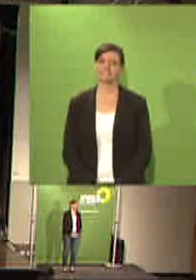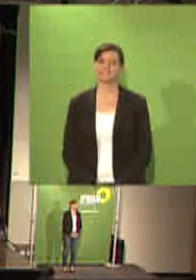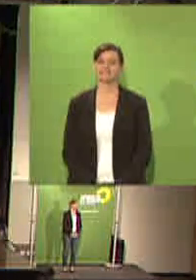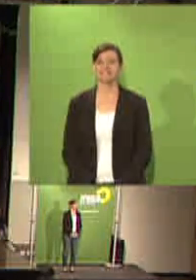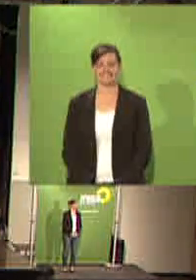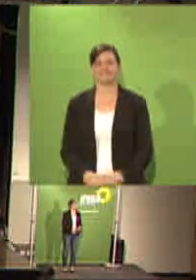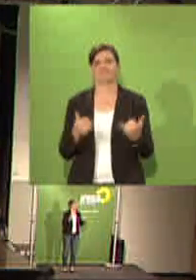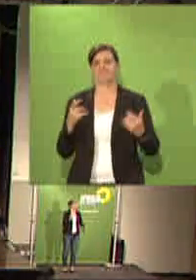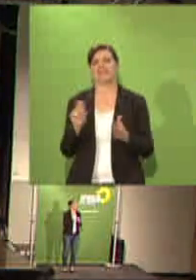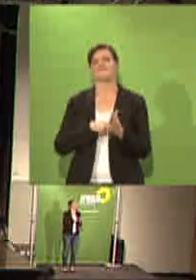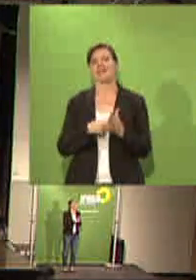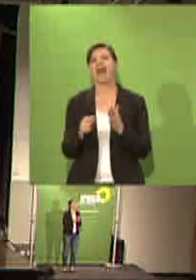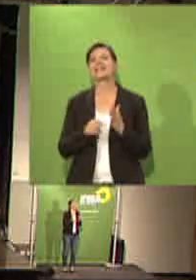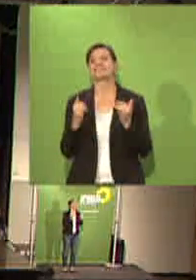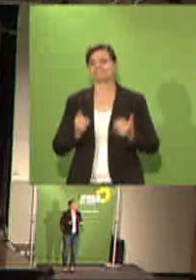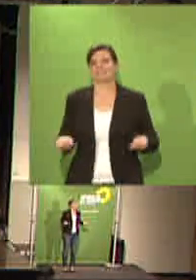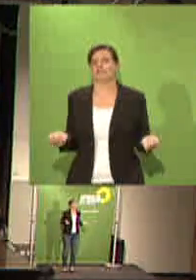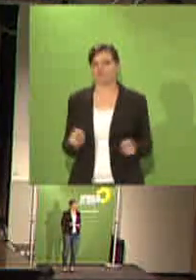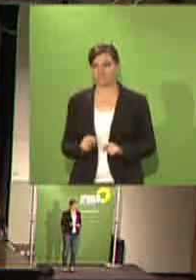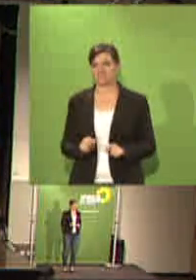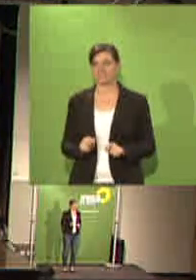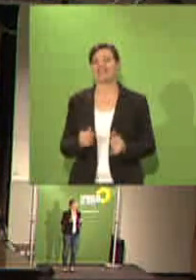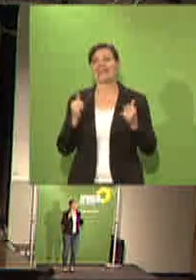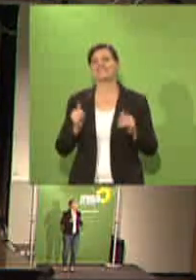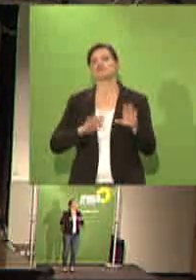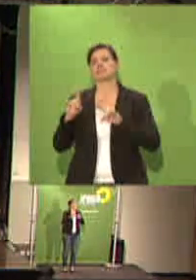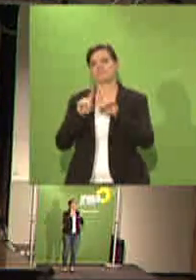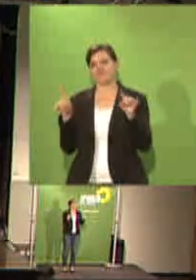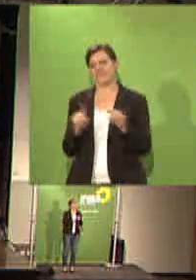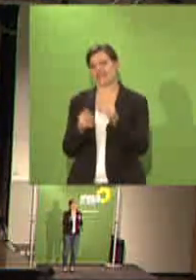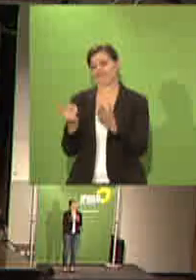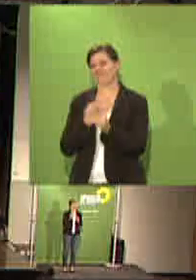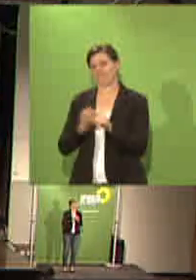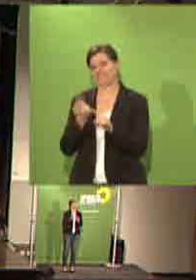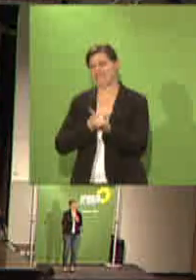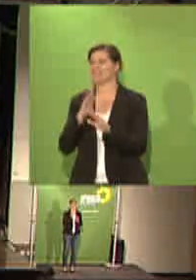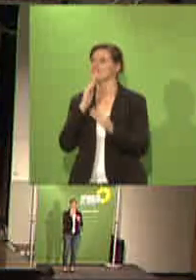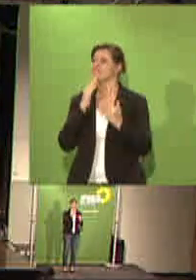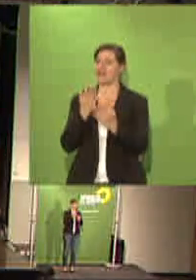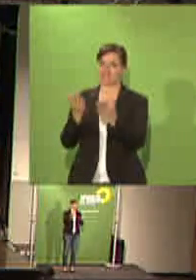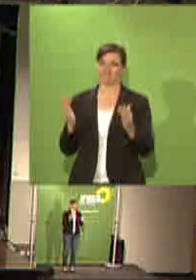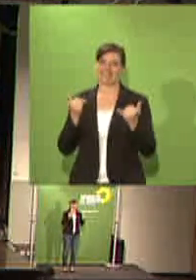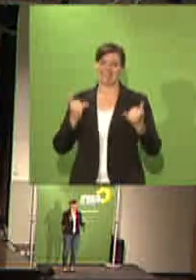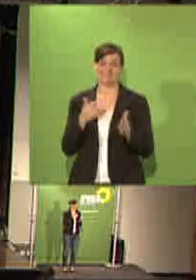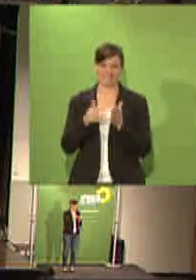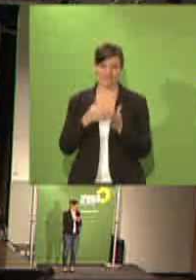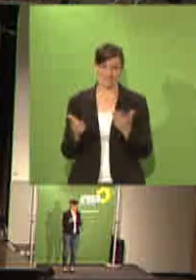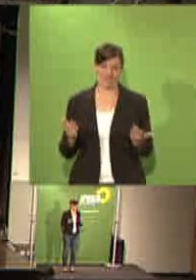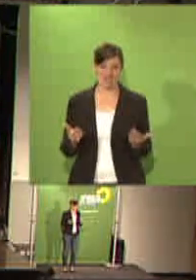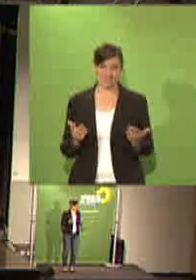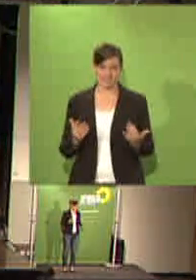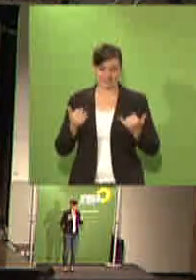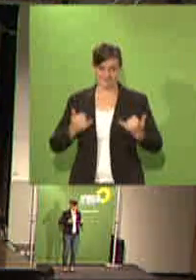So, damit ist der Wahlgang jetzt geschlossen. Die Stimmzettel können ausgezählt werden. Ich danke euch und wir machen jetzt hier weiter. Und